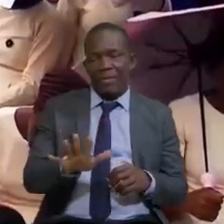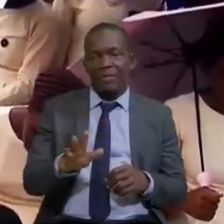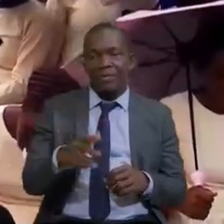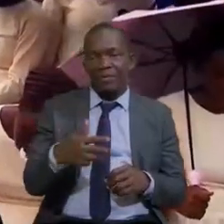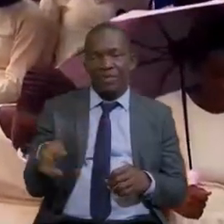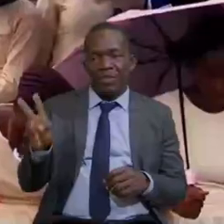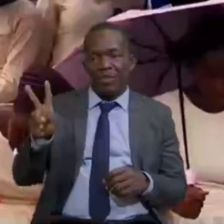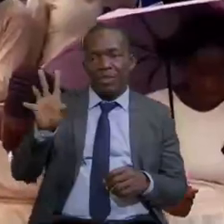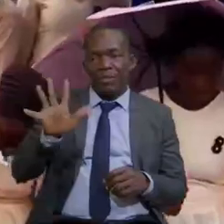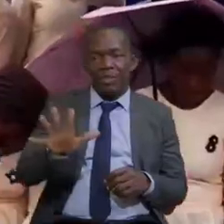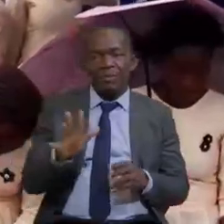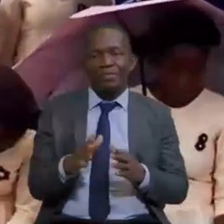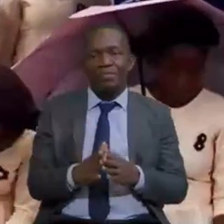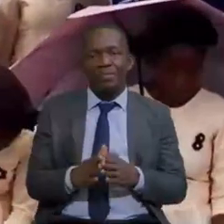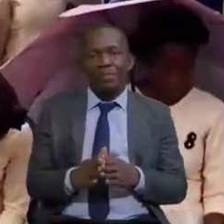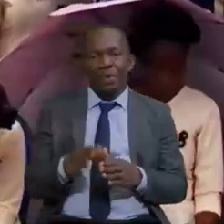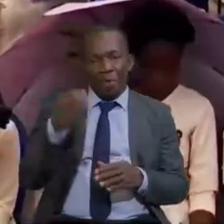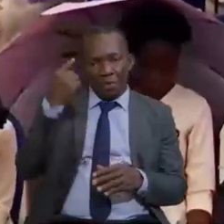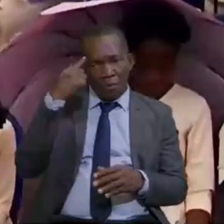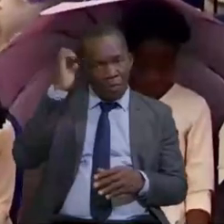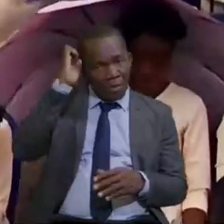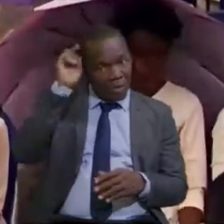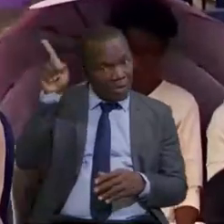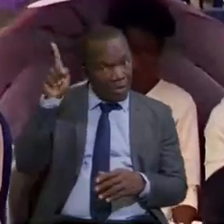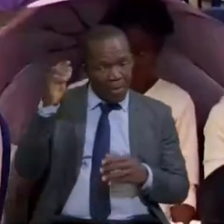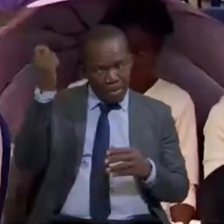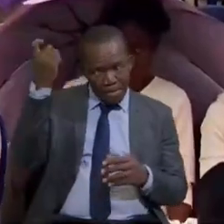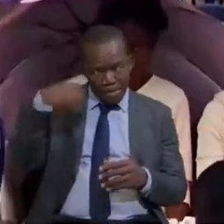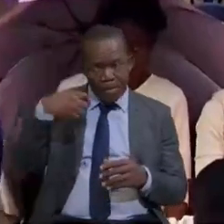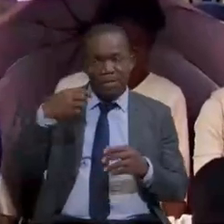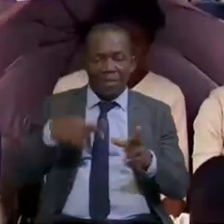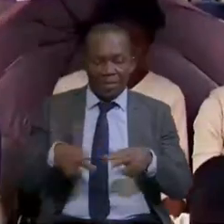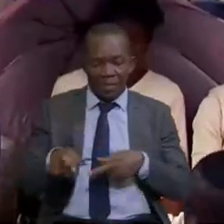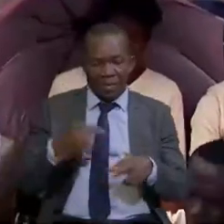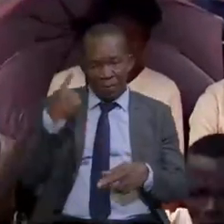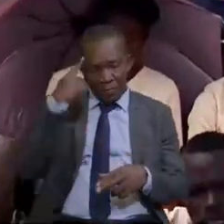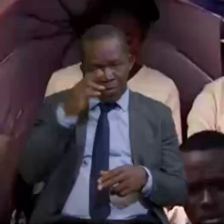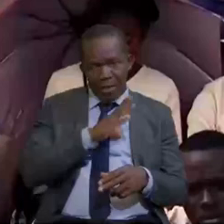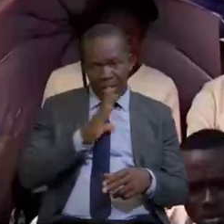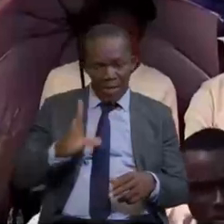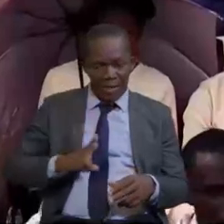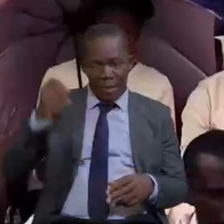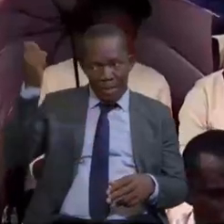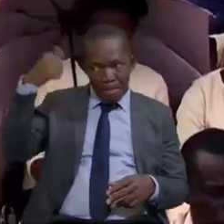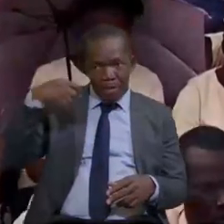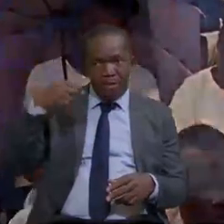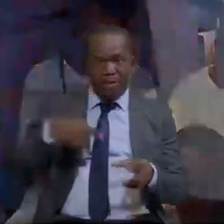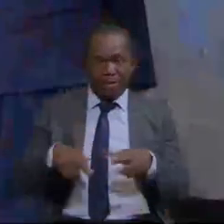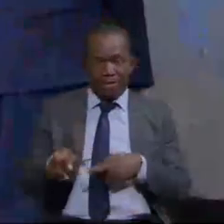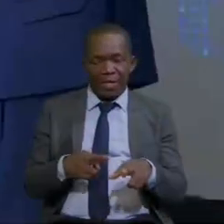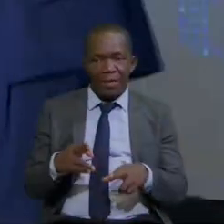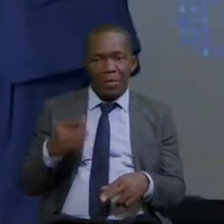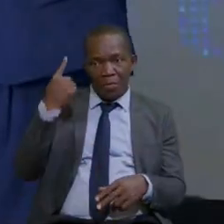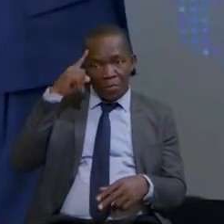Car il faut qu'il règne, car Christ, il faut qu'il règne, car notre Sauveur